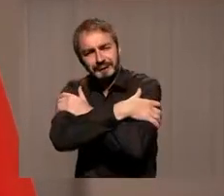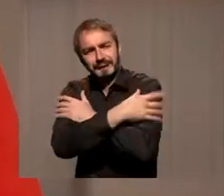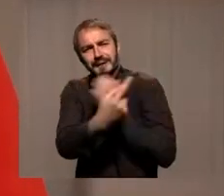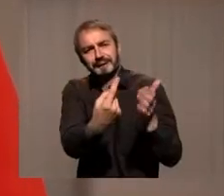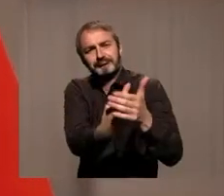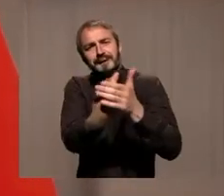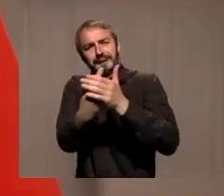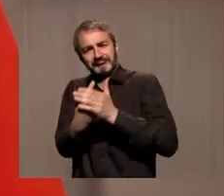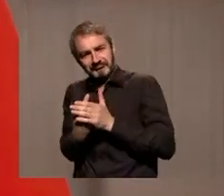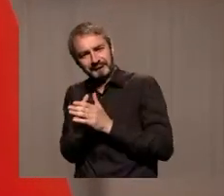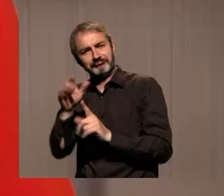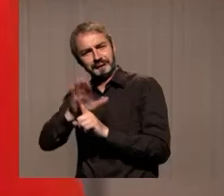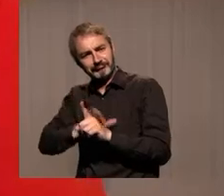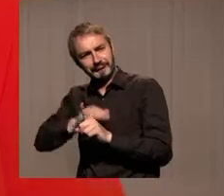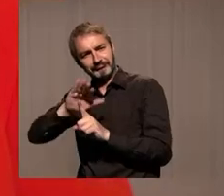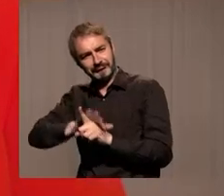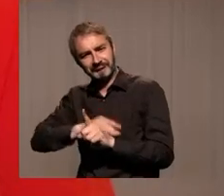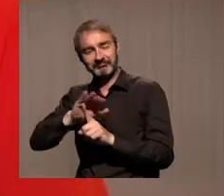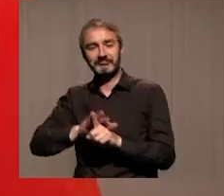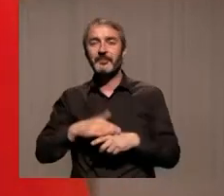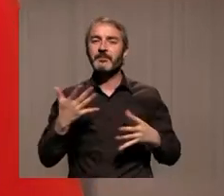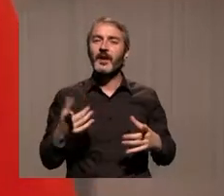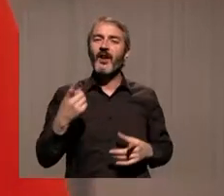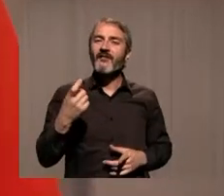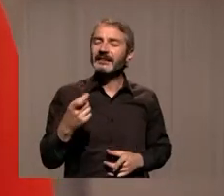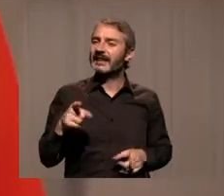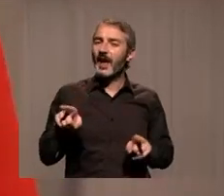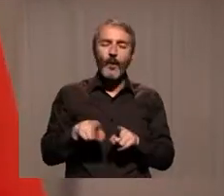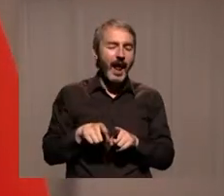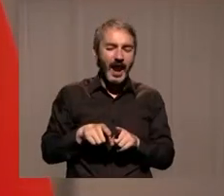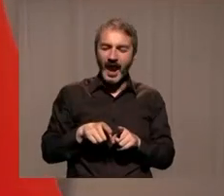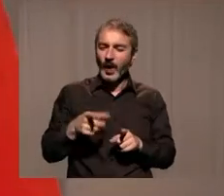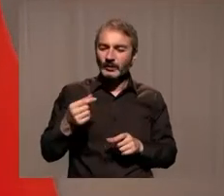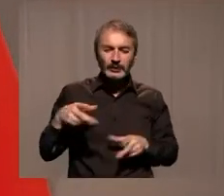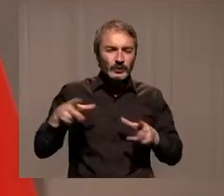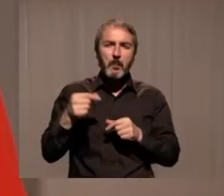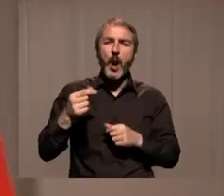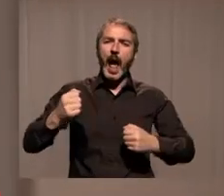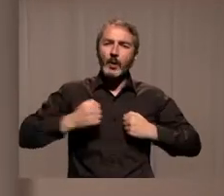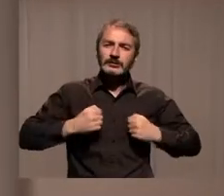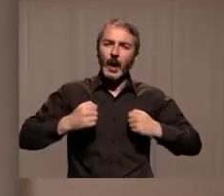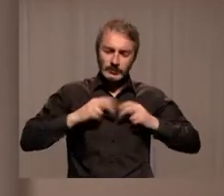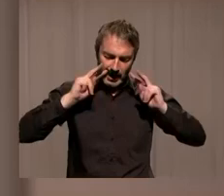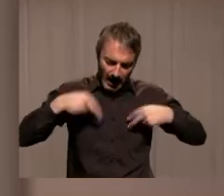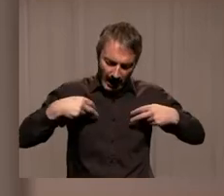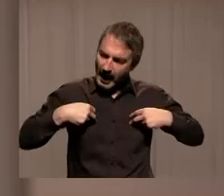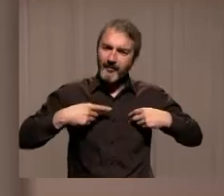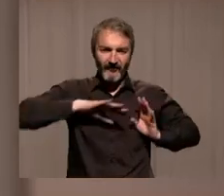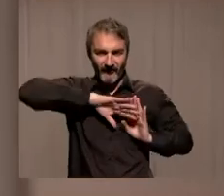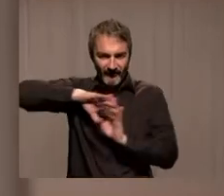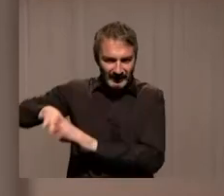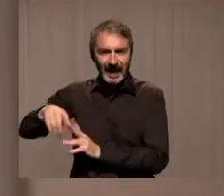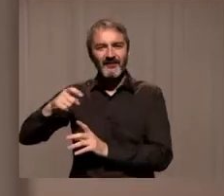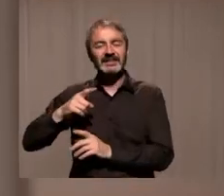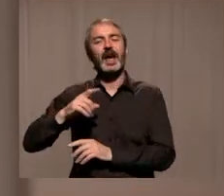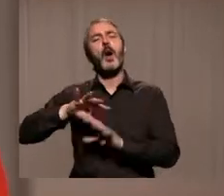Però segur que caurà la màscara d'aquesta societat tan humanocèntrica que tenim i protegireu millor el planeta i la vida del que ho